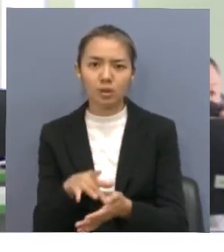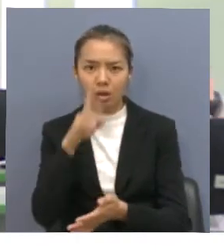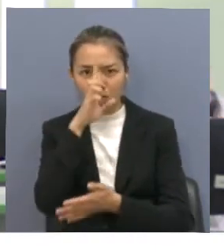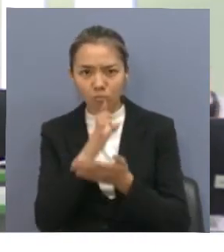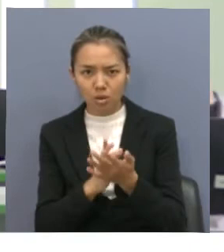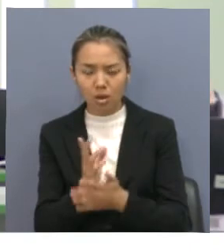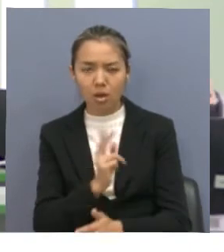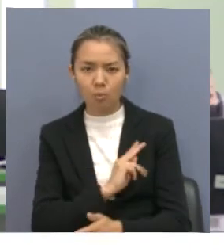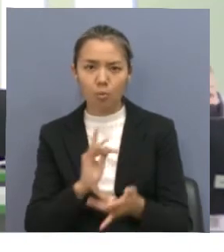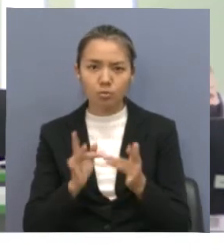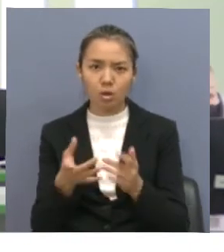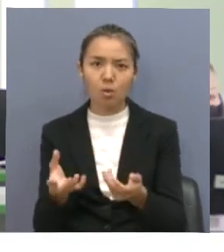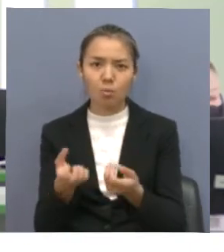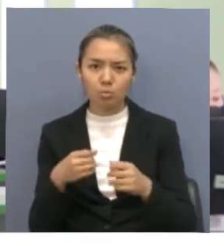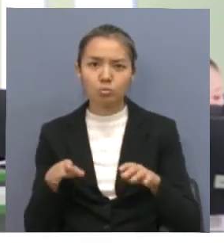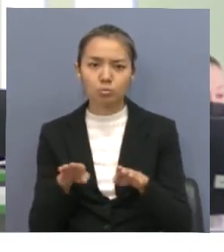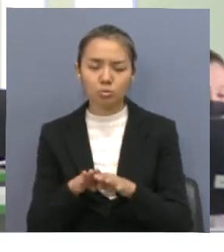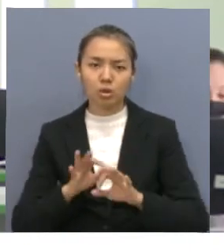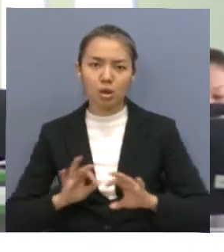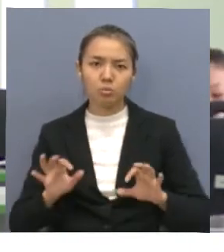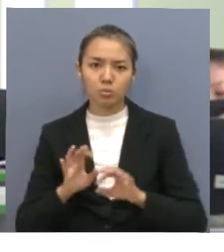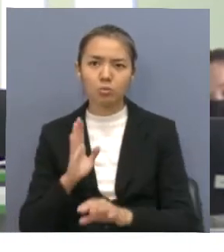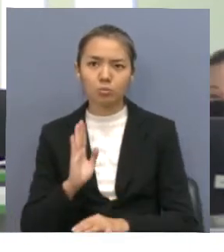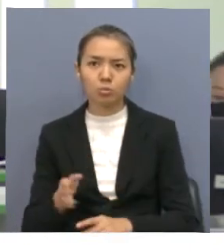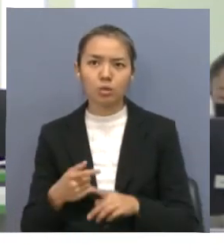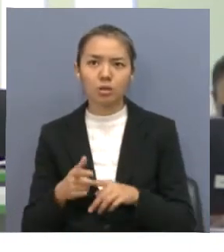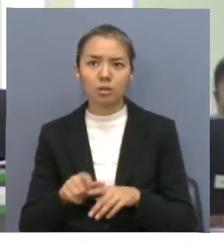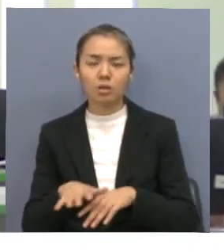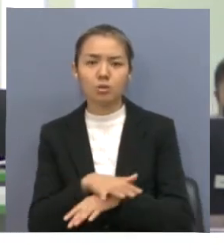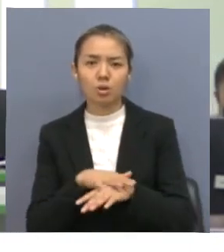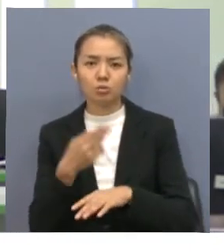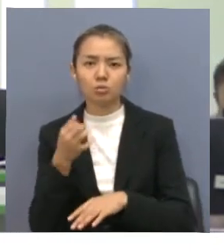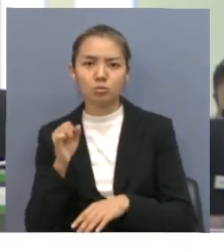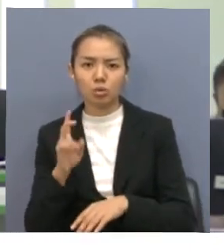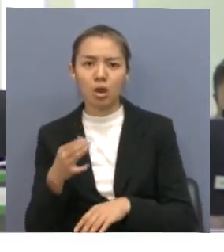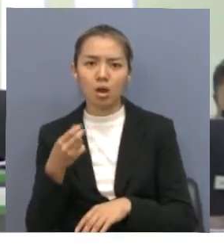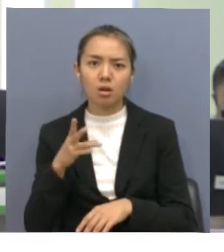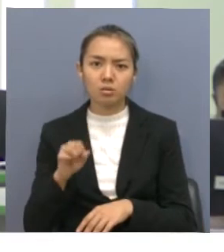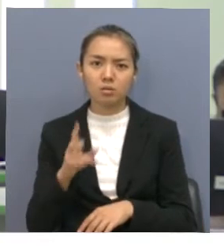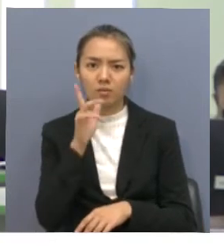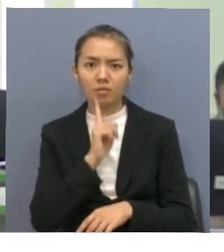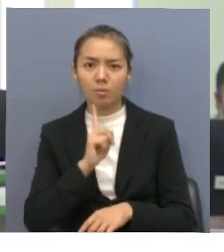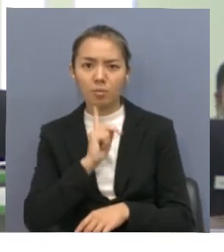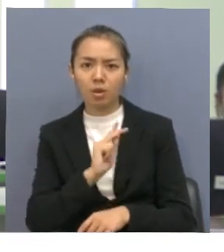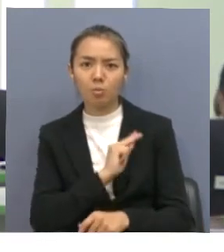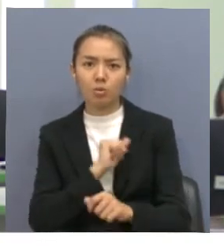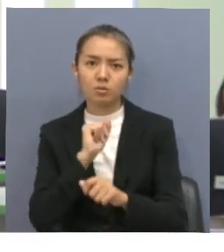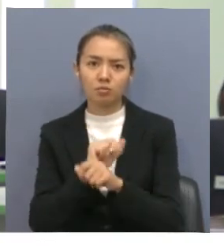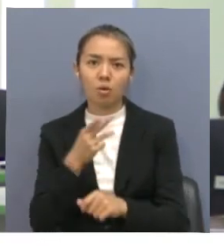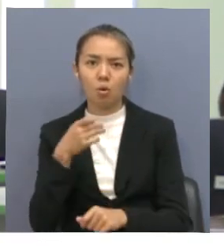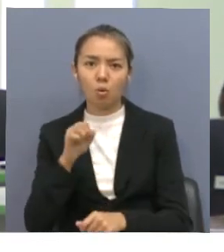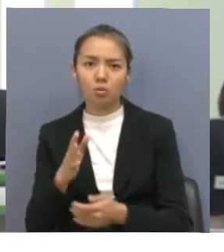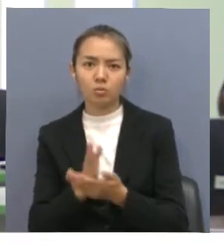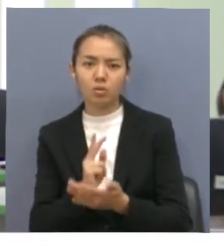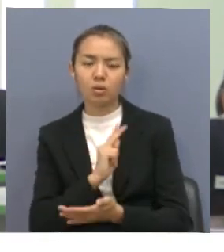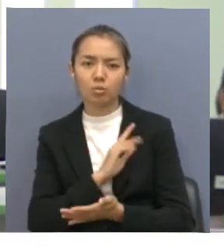мемлекеттік қызметтерді онлайн алу туралы рет-ретімен түсіндіріп береді. Халыққа қызмет көрсету орталықтары карантин кезінде уақытша жұмысын тоқтатты. Колл-орталықтар